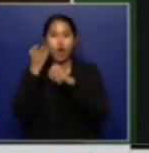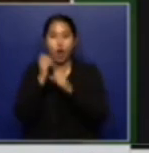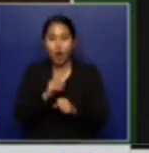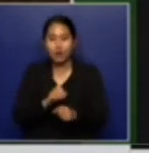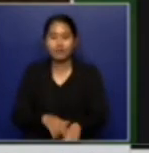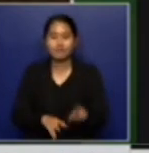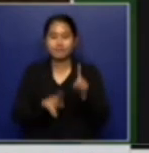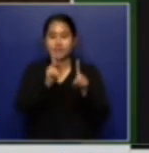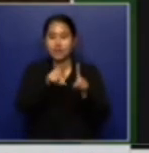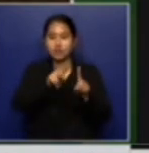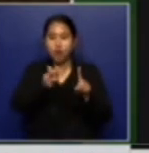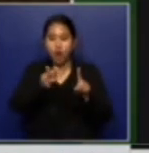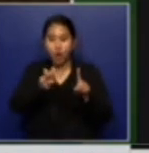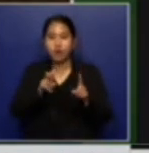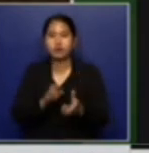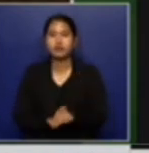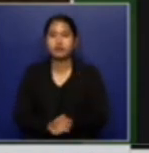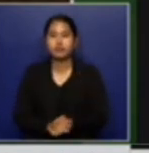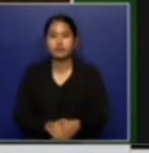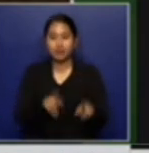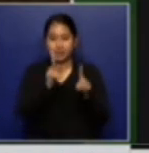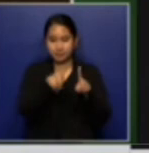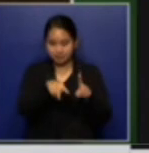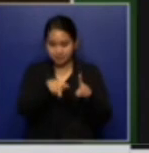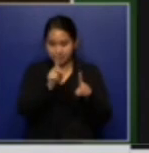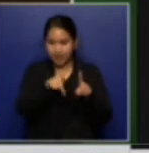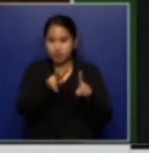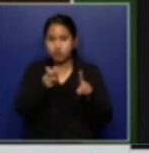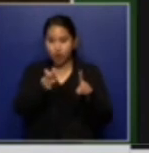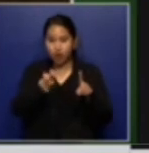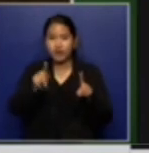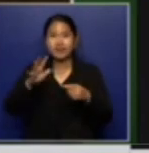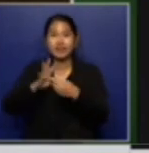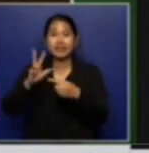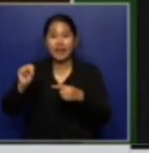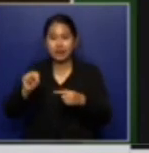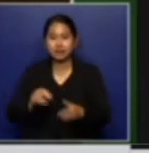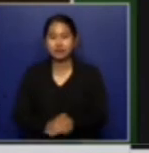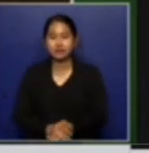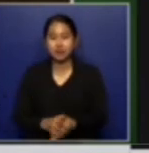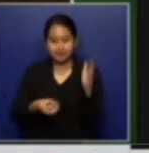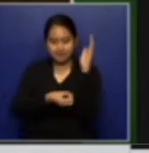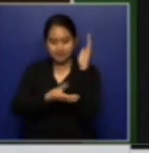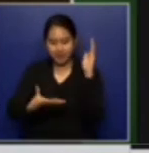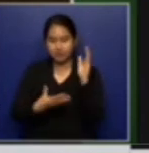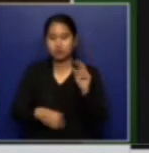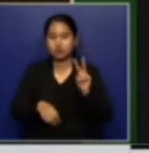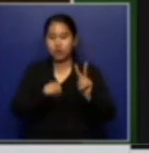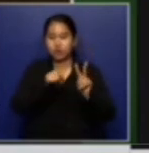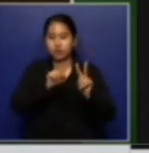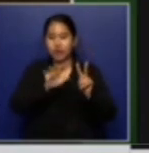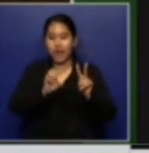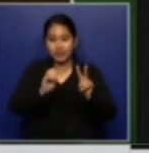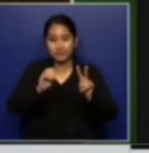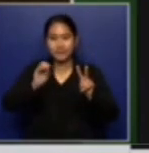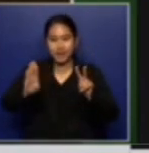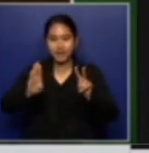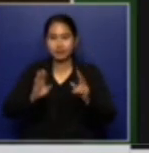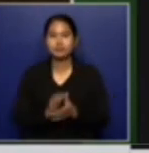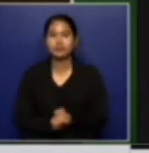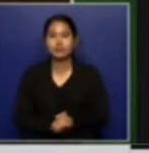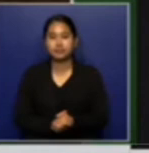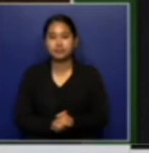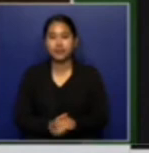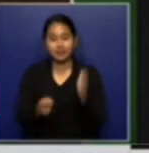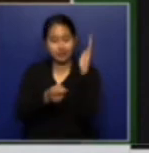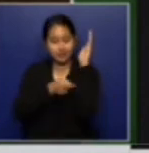1,200 ต่อตันครับท่านประธานครับมันสำปะหลัง2บาท50ถึง3บาทยาง